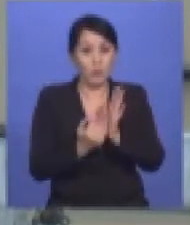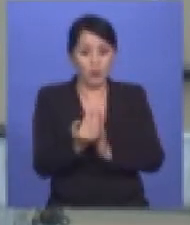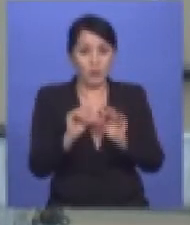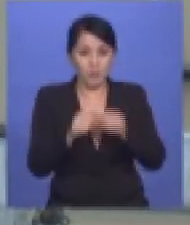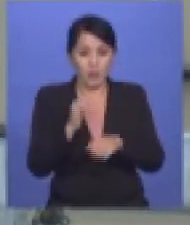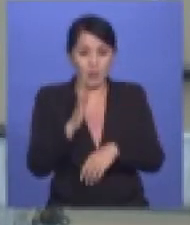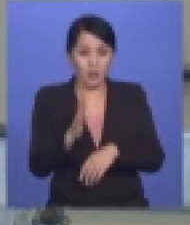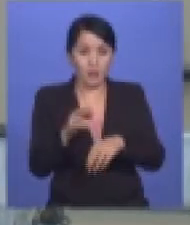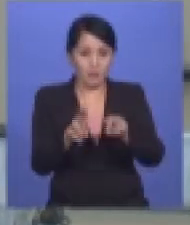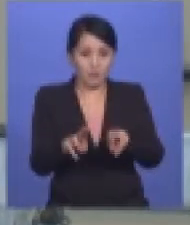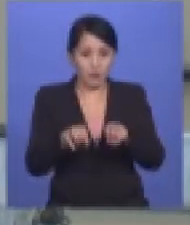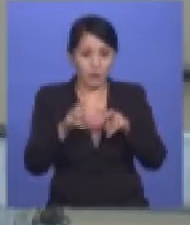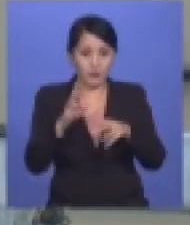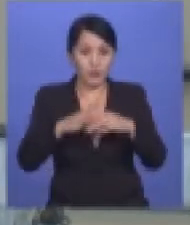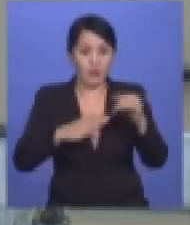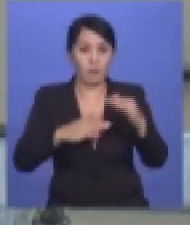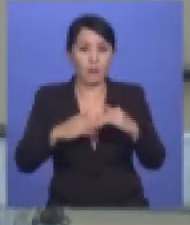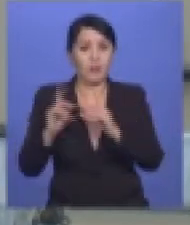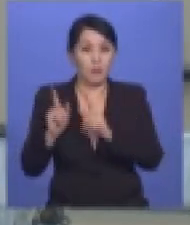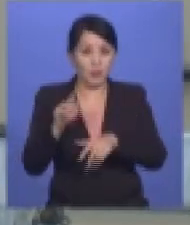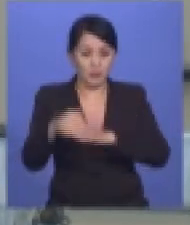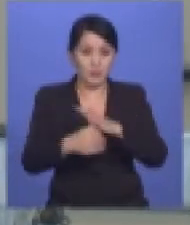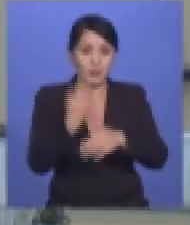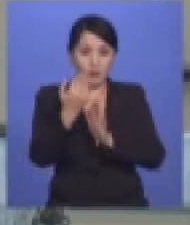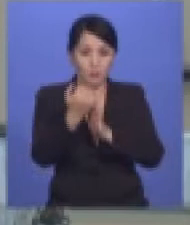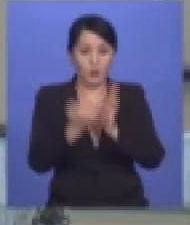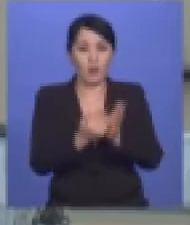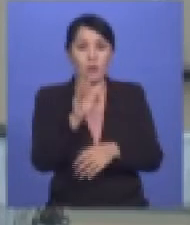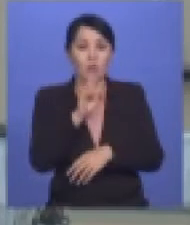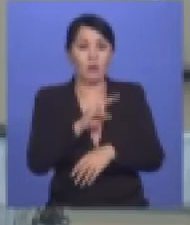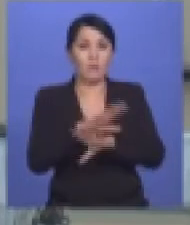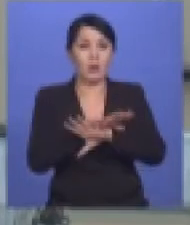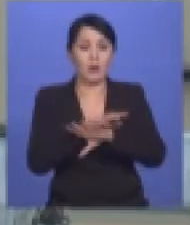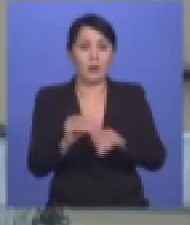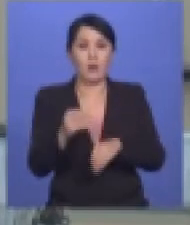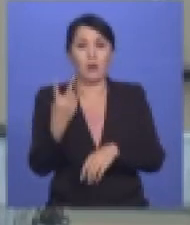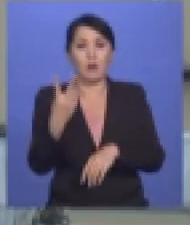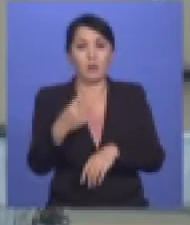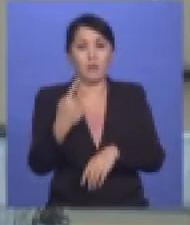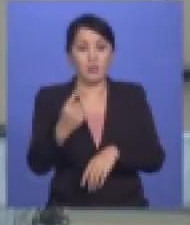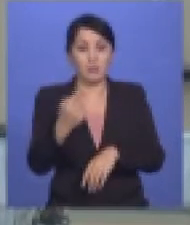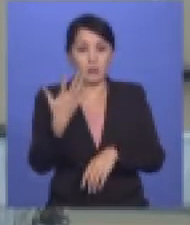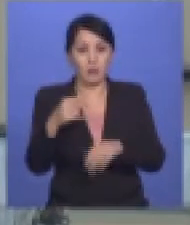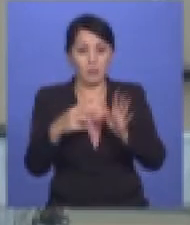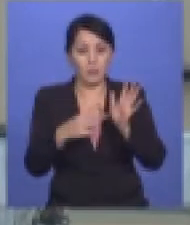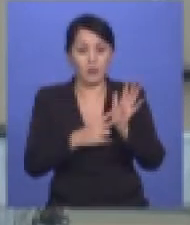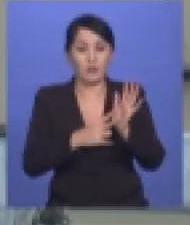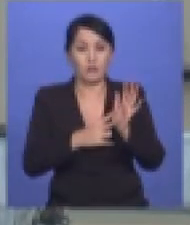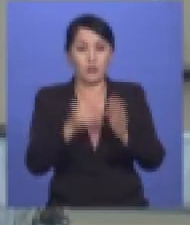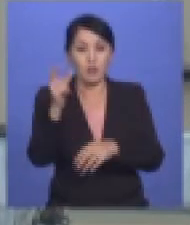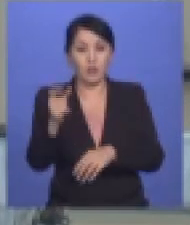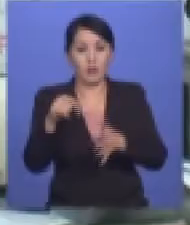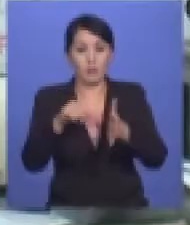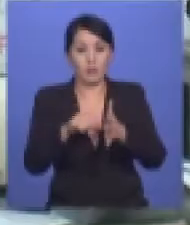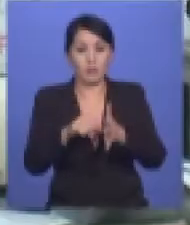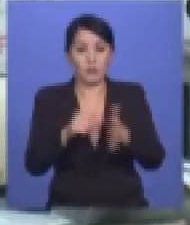де мүмкін. Мамандарды кәсіби даярлау және қайта даярлау бағдарламасына жұмыссыз жүрген 21 мен 57 жас аралығындағы жандар қатыса